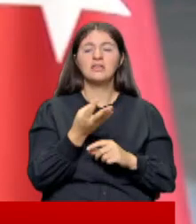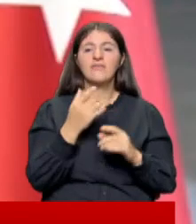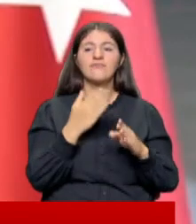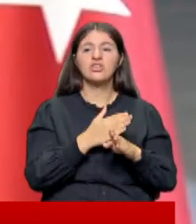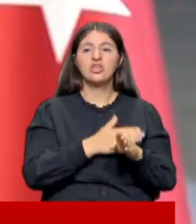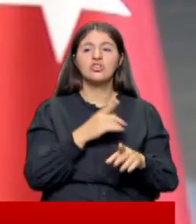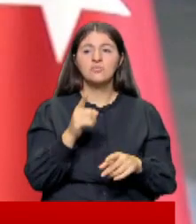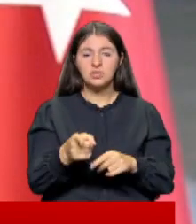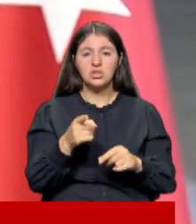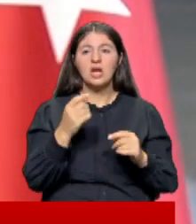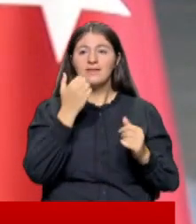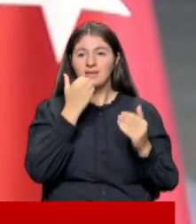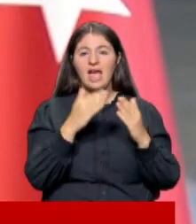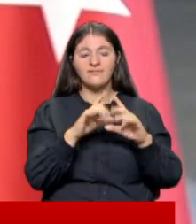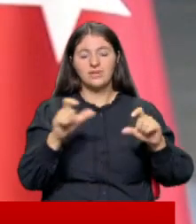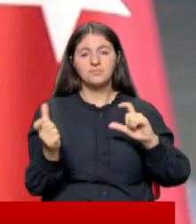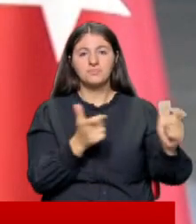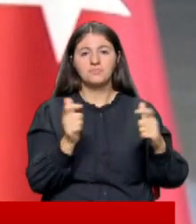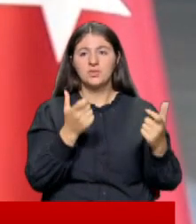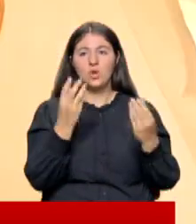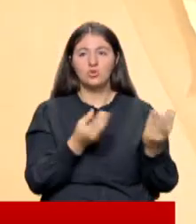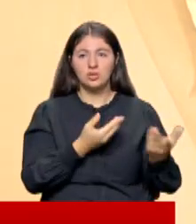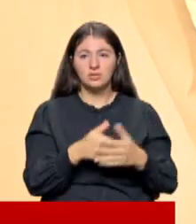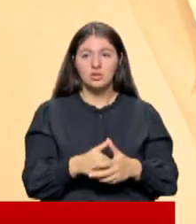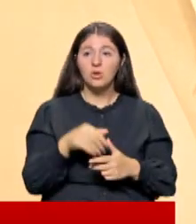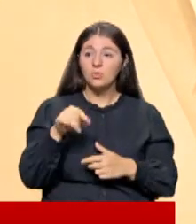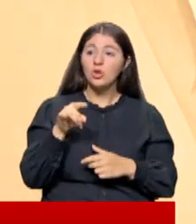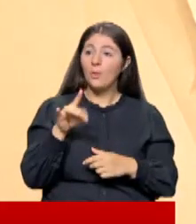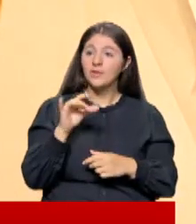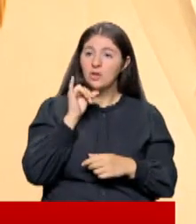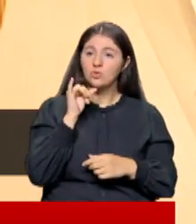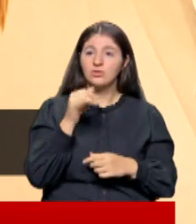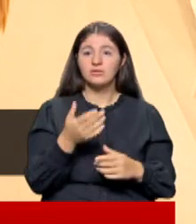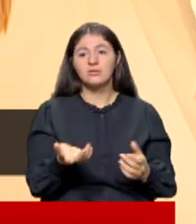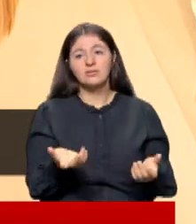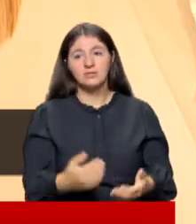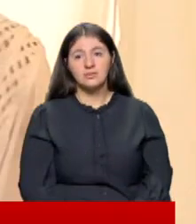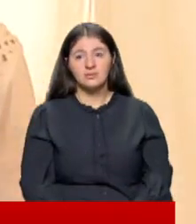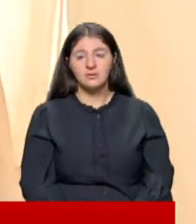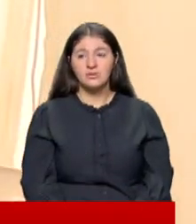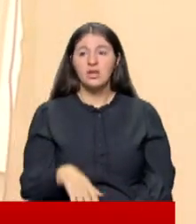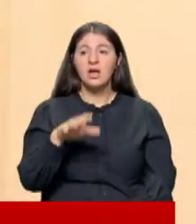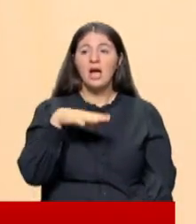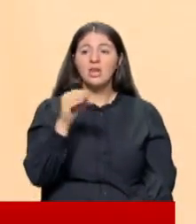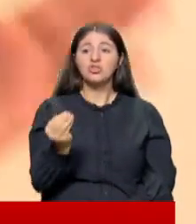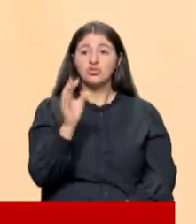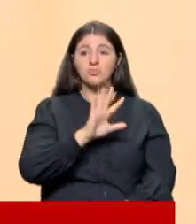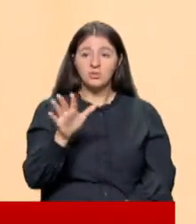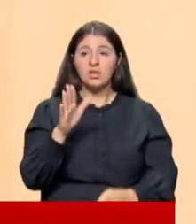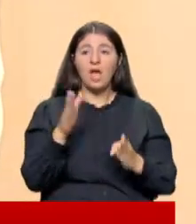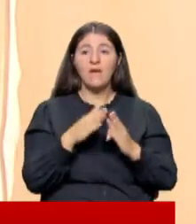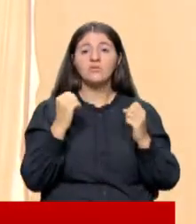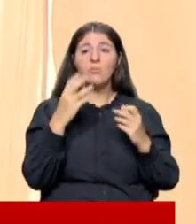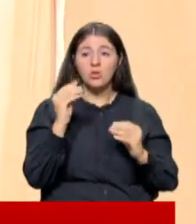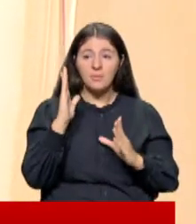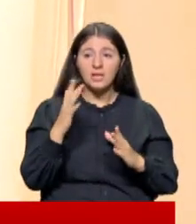vatandaşımızı konteynırlara yerleştirmiş olacağız bugün 15 Ağustos bekliyoruz artık herkese çıktı evleri